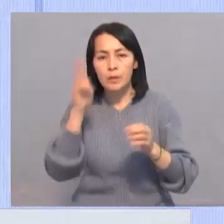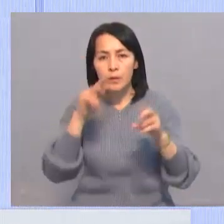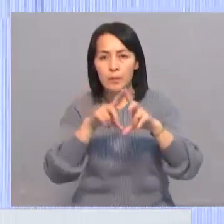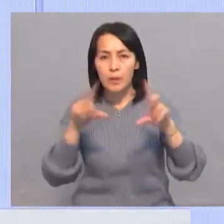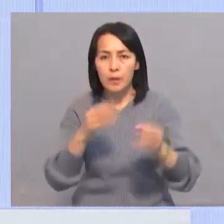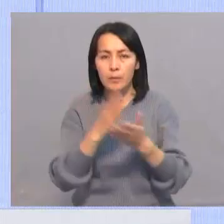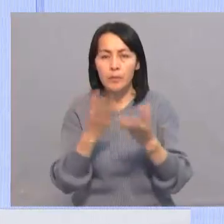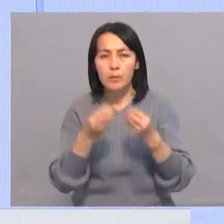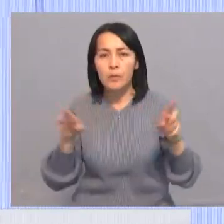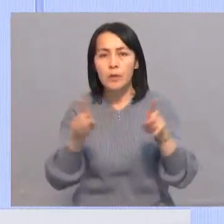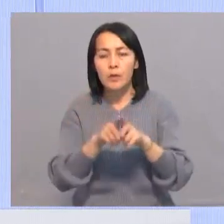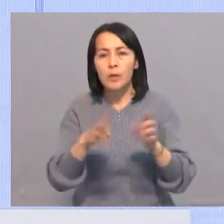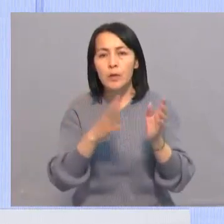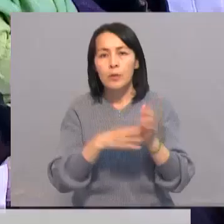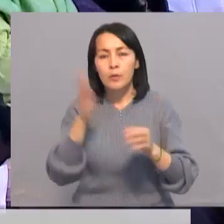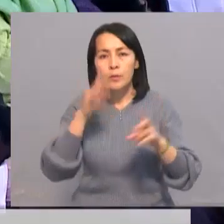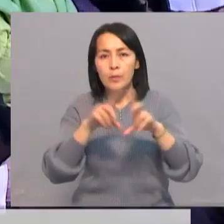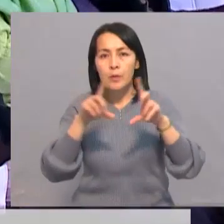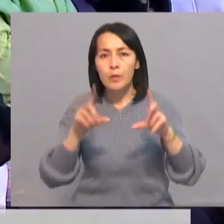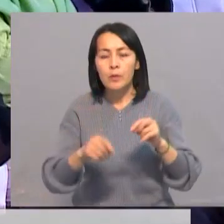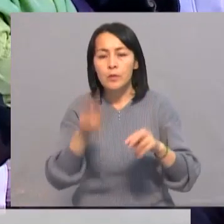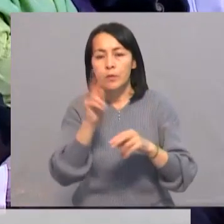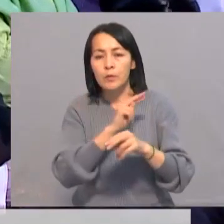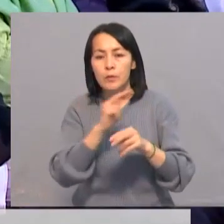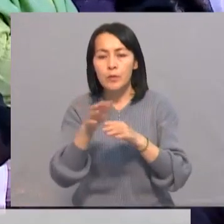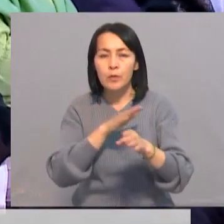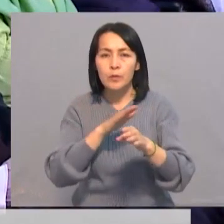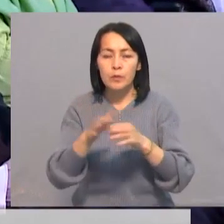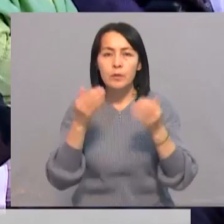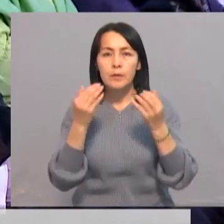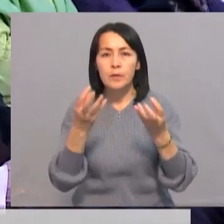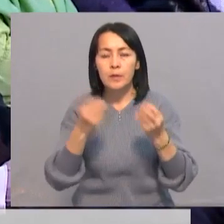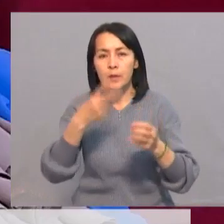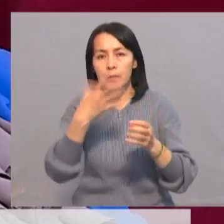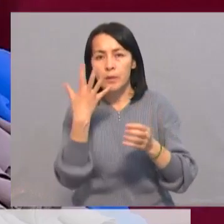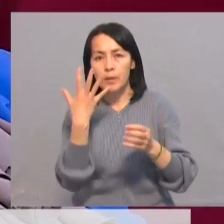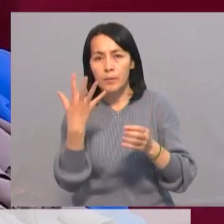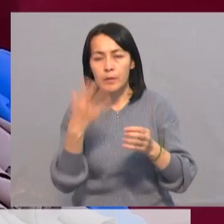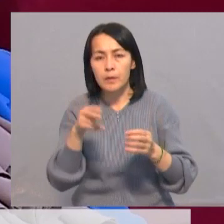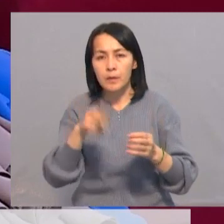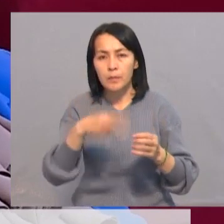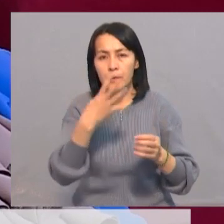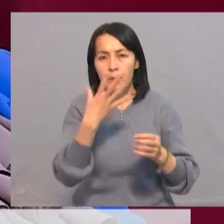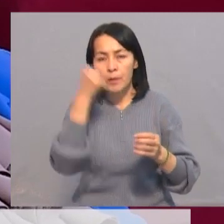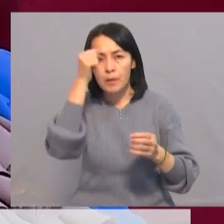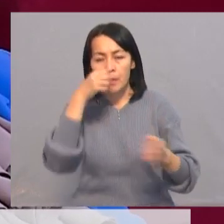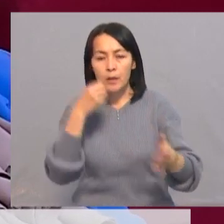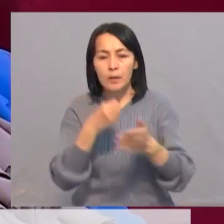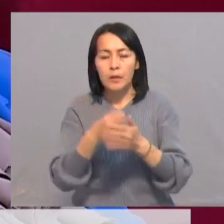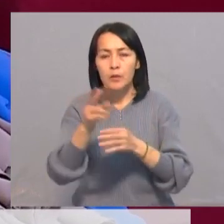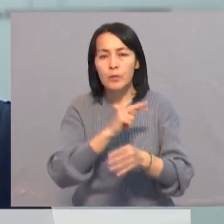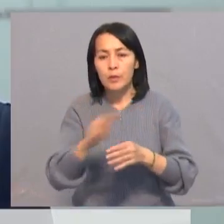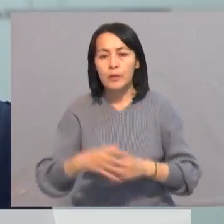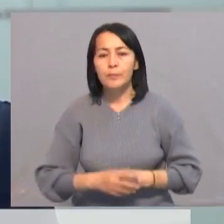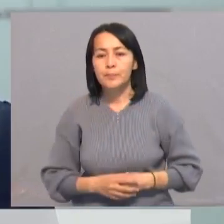bar. Sonmen qatar 9 bilim beru nosanında kürdölü jöndeu jürgüzüldü. Tağı 25'i 2025 yılga deyin